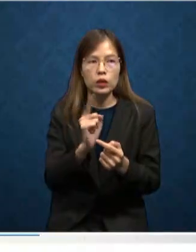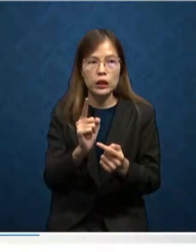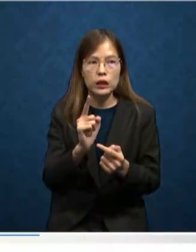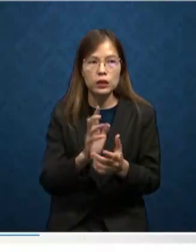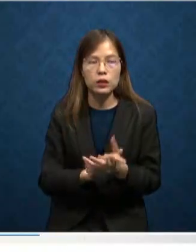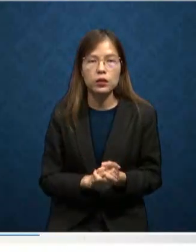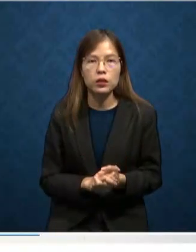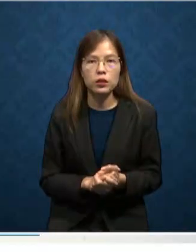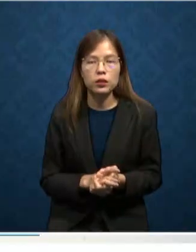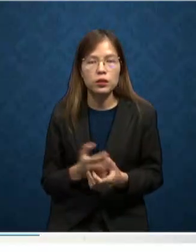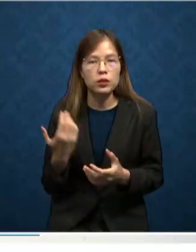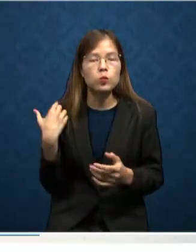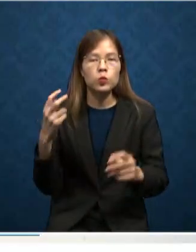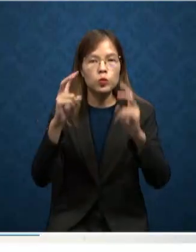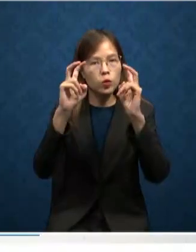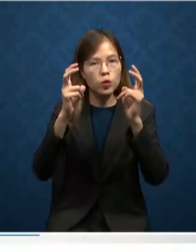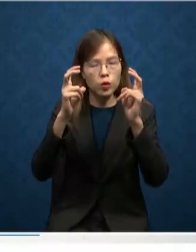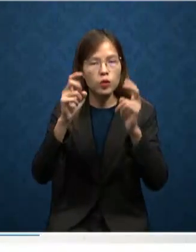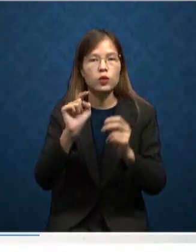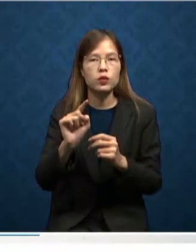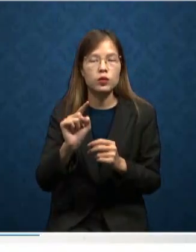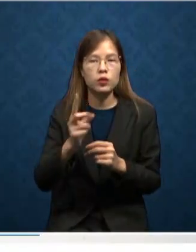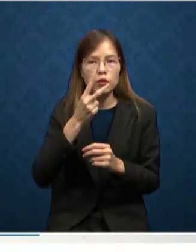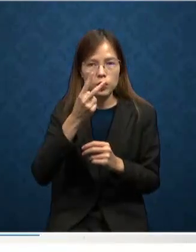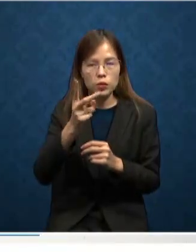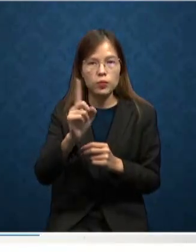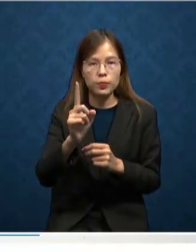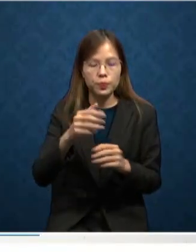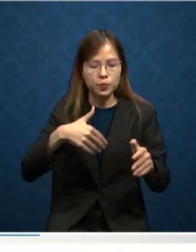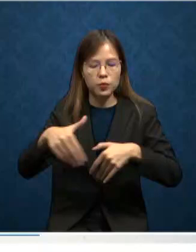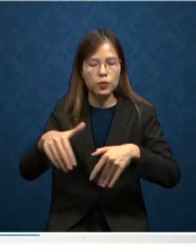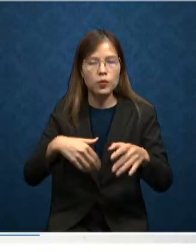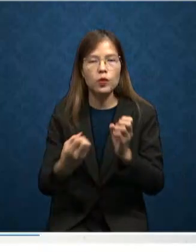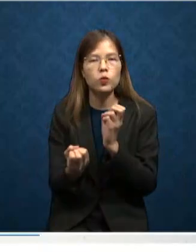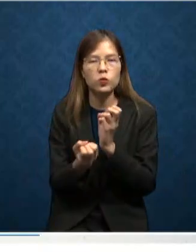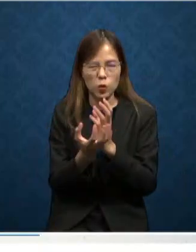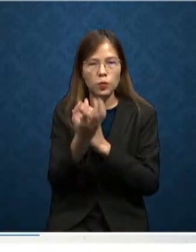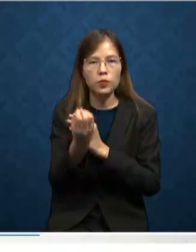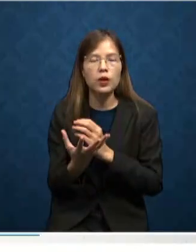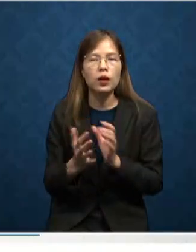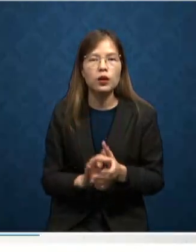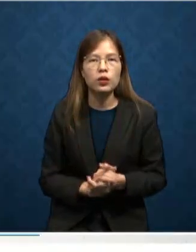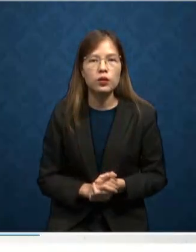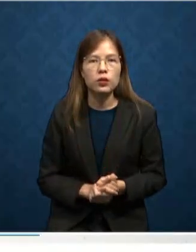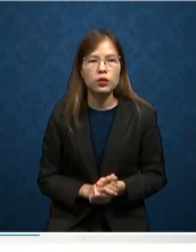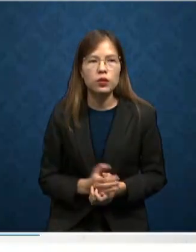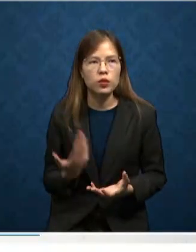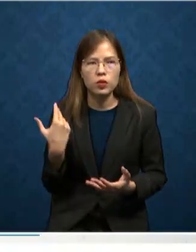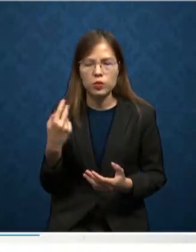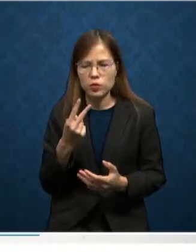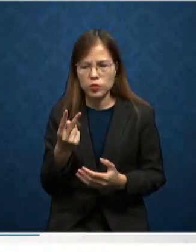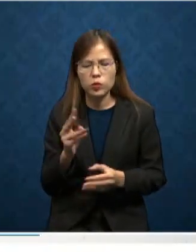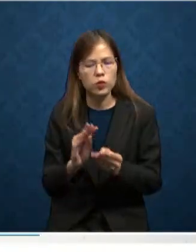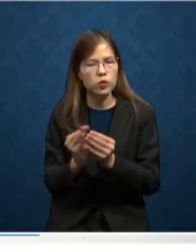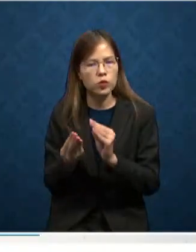จำนวนคดีเนี่ยก็ส่วนหนึ่งแต่เราเห็นว่าประชาชนเดือดร้อนมากนะก็เลยไปไปยุ่งกับตัวเลขในเรื่อง